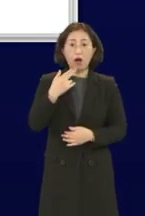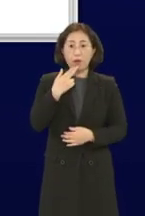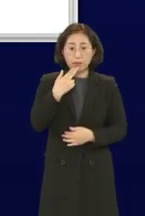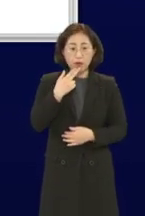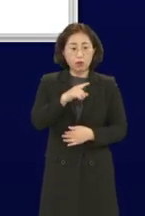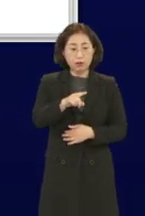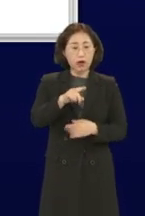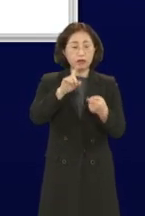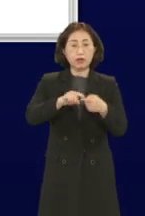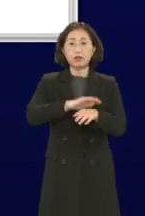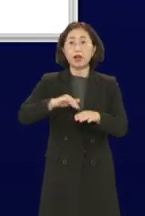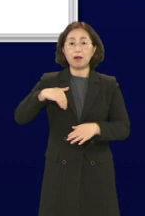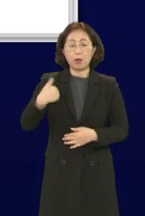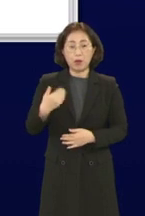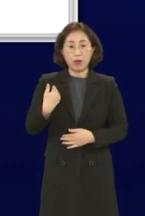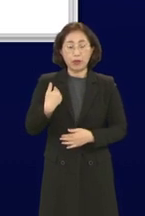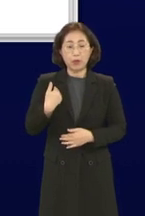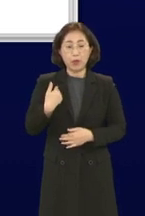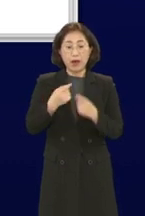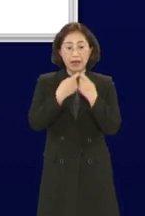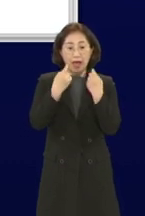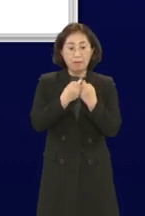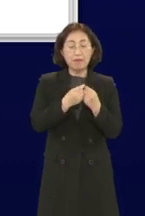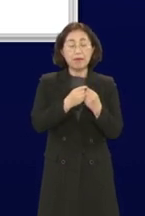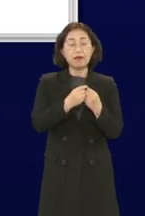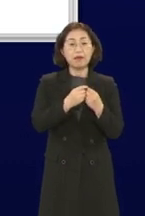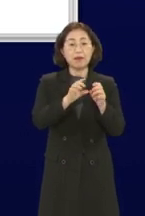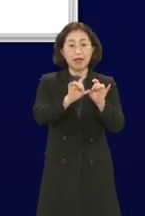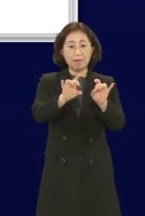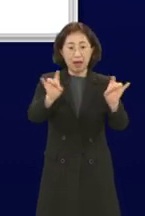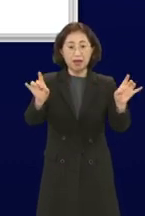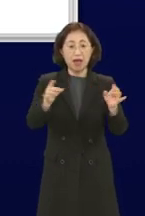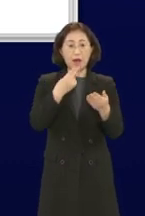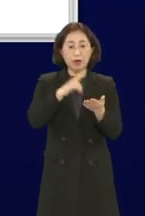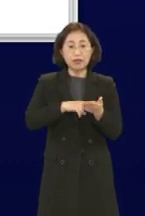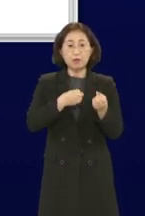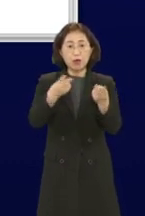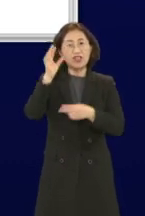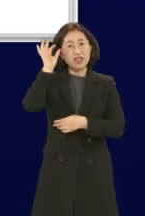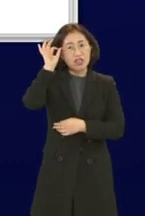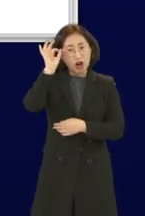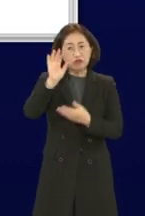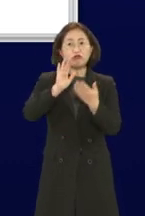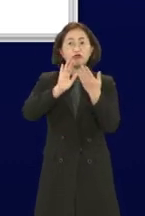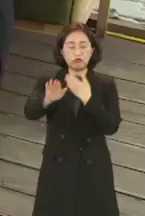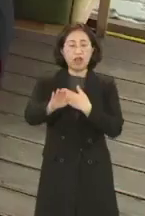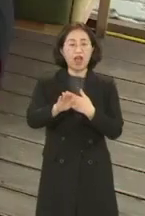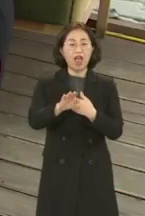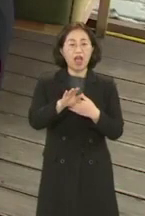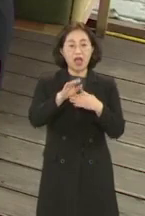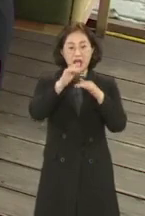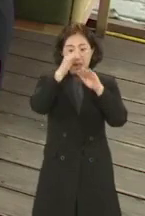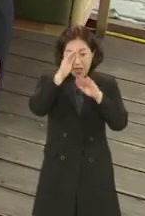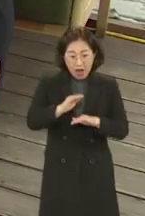있었고 정보 유출에 대한 개별 안내는 최소 열흘이 지나서야 서면 사과문 한 장으로 전달된 게